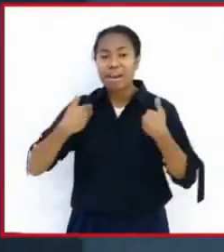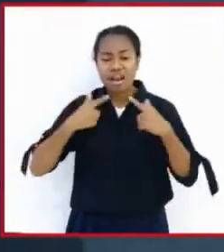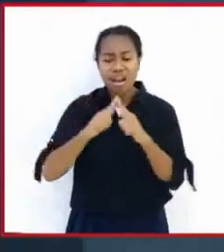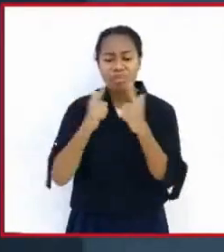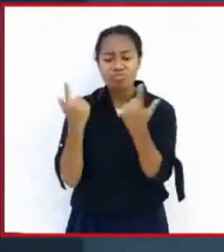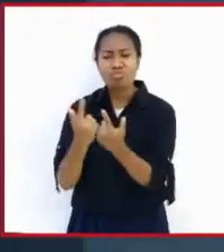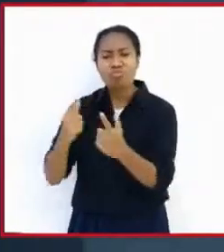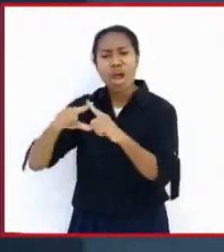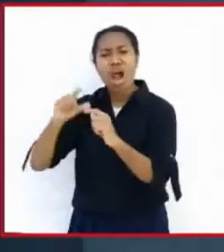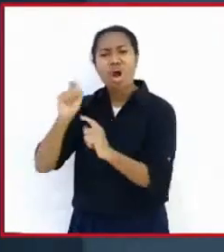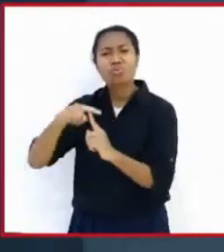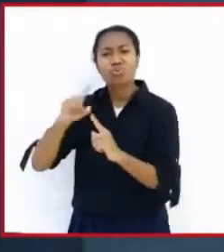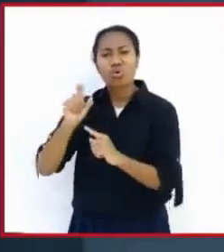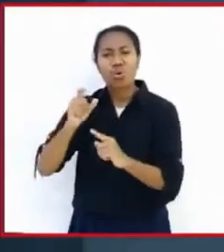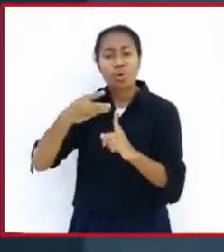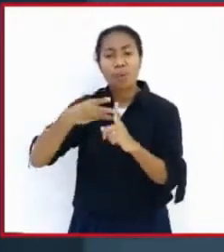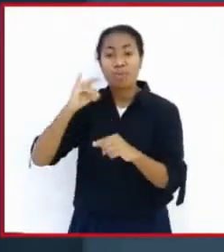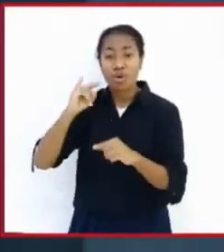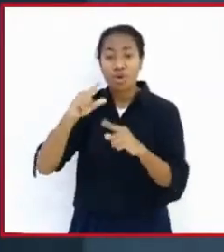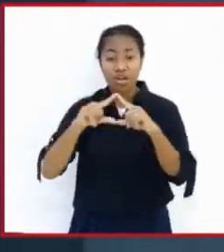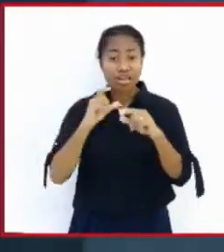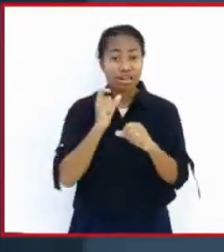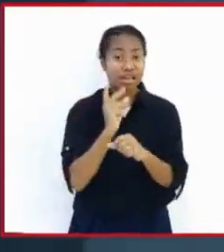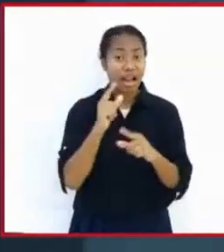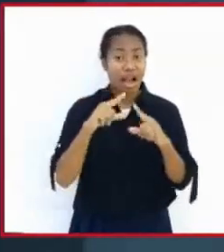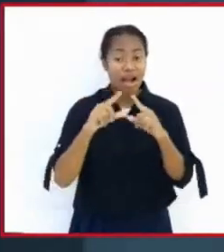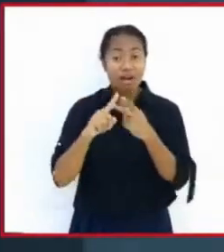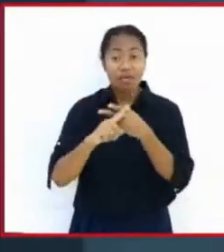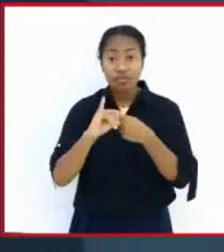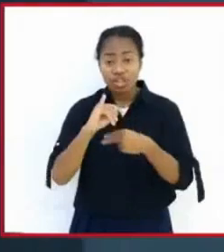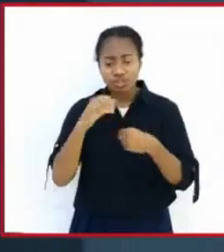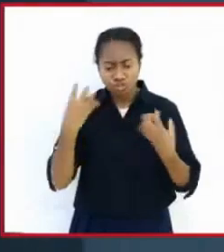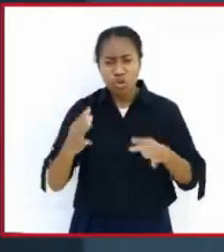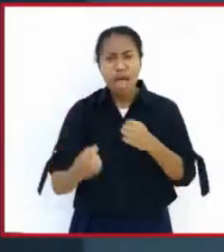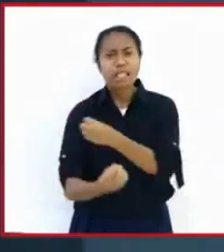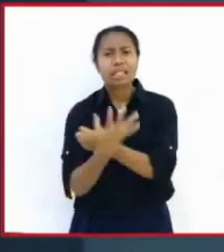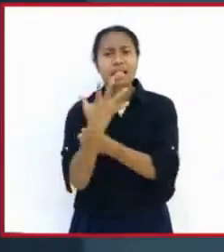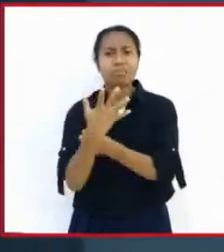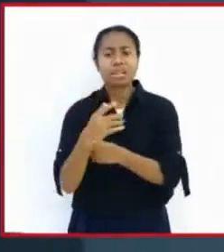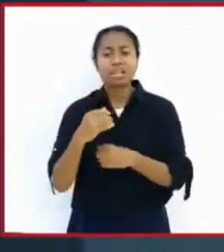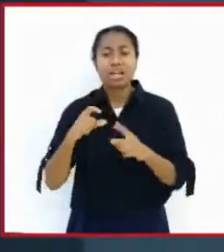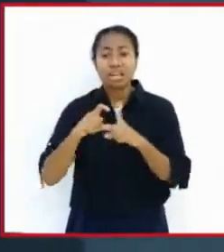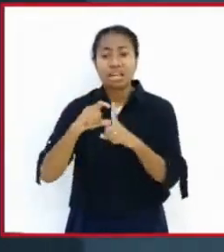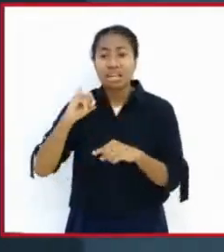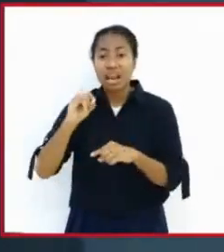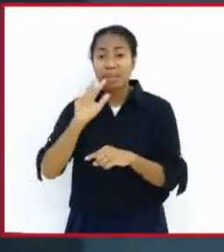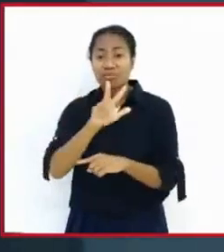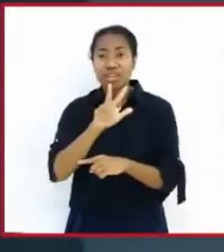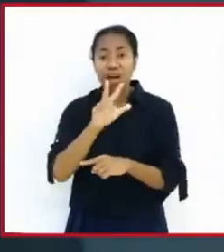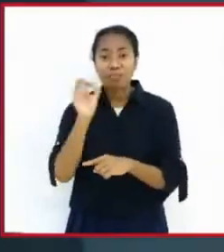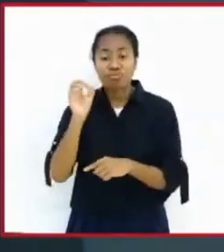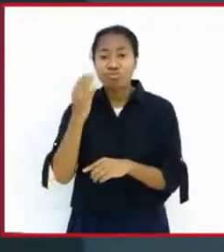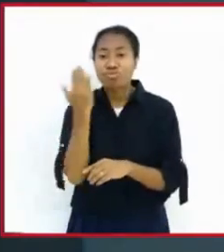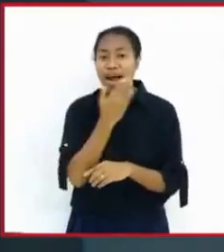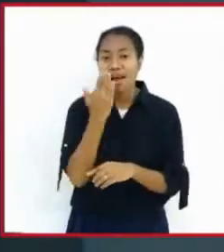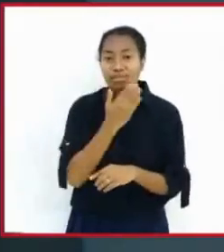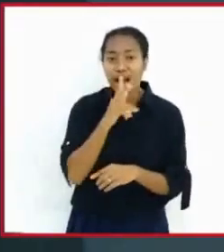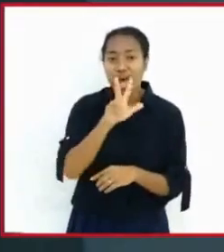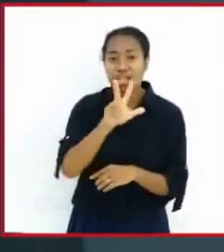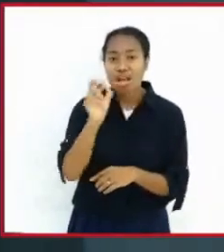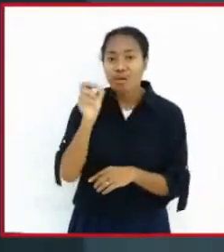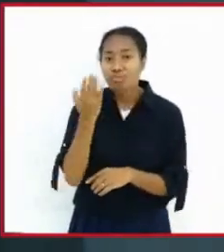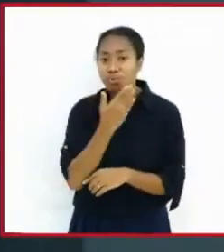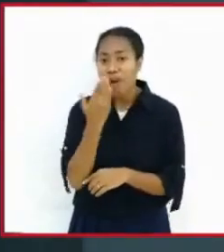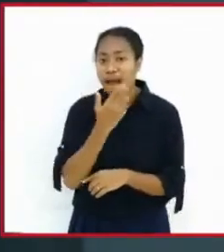autobiografinya dengan judul yang sama sudah diterbitkan ke dalam 30 bahasa ini adalah